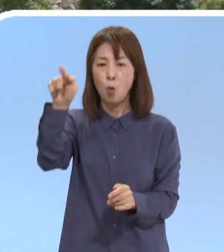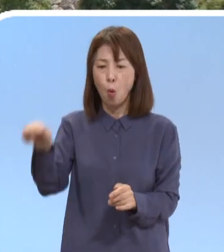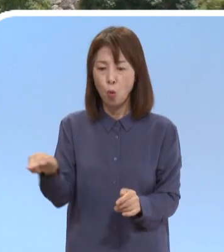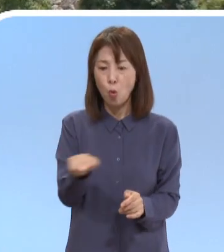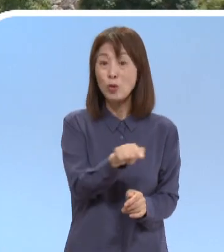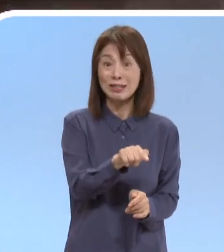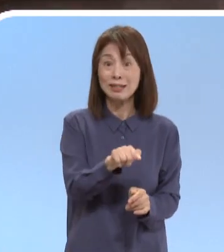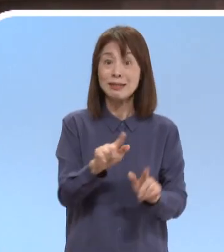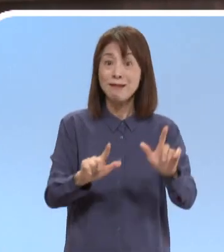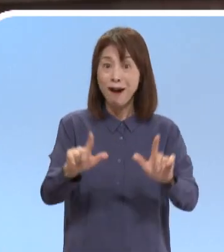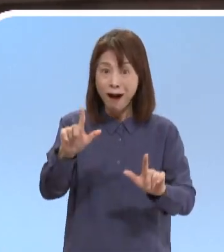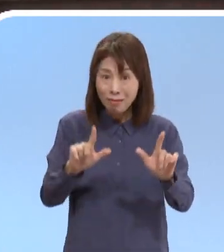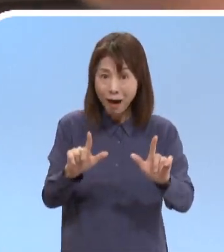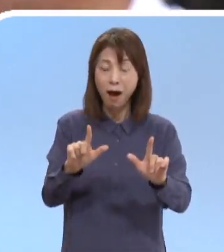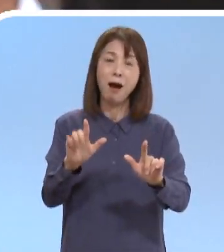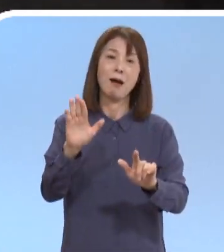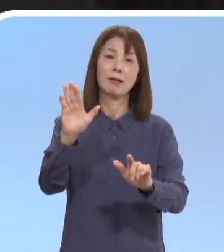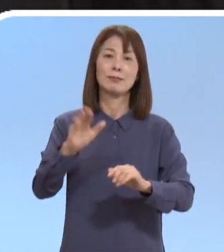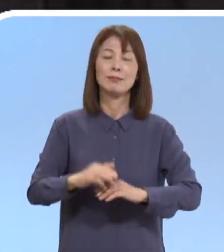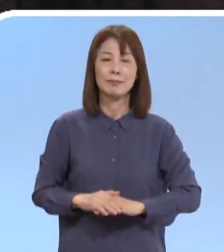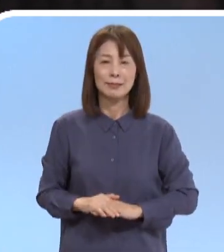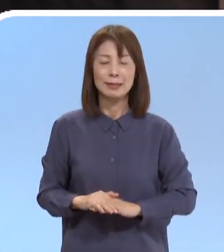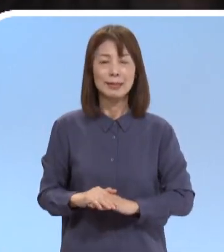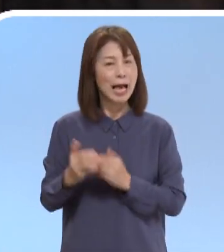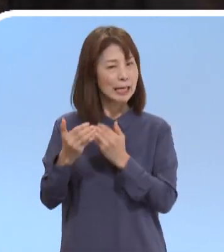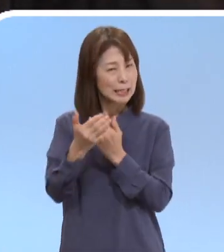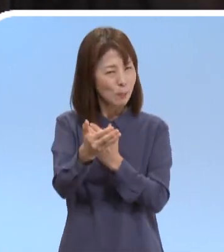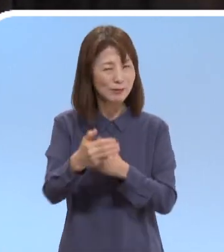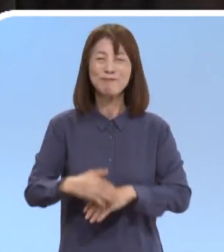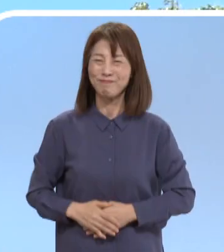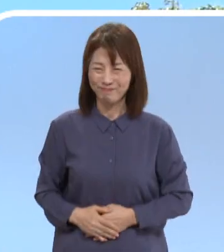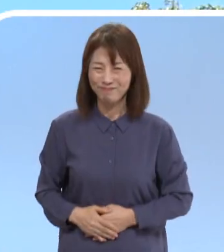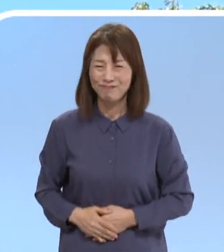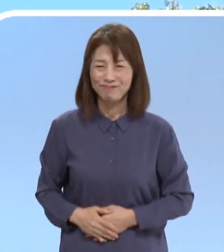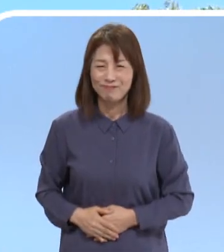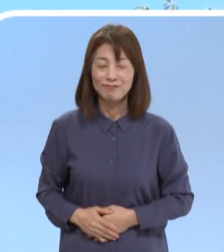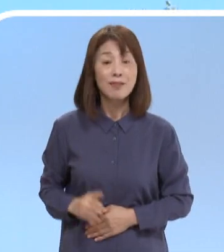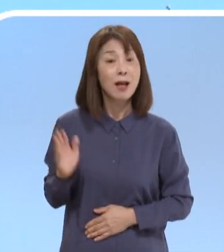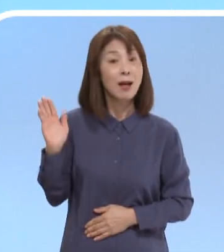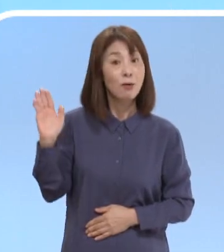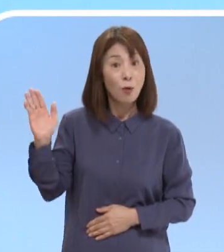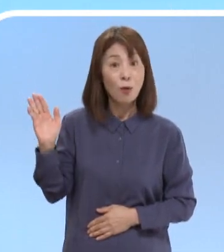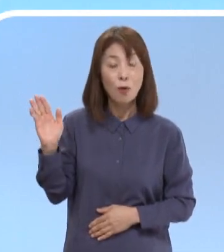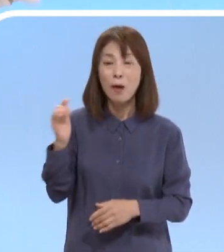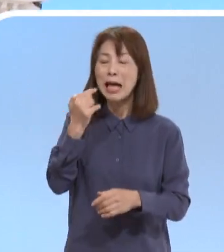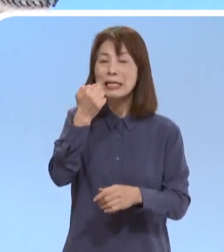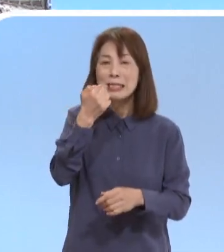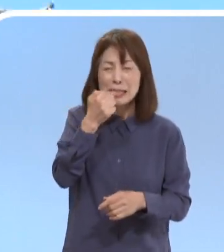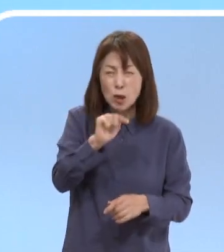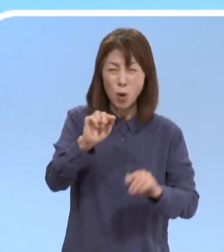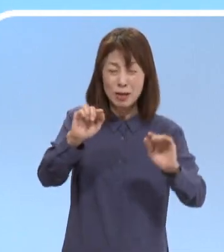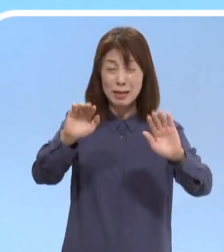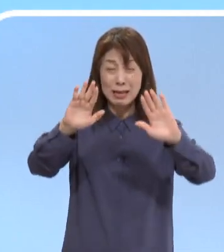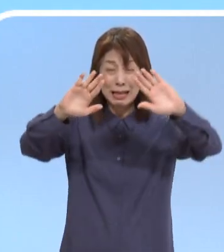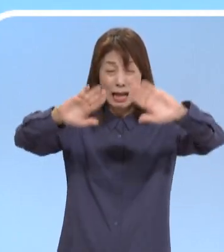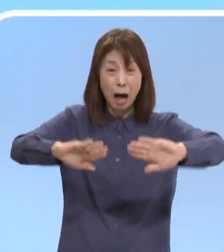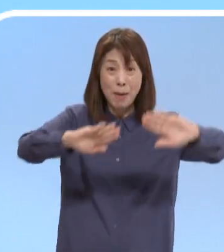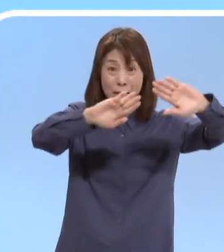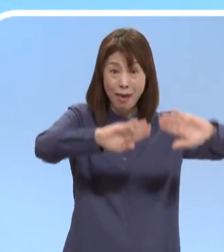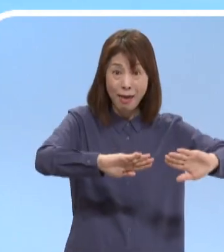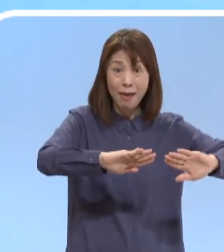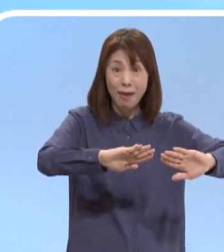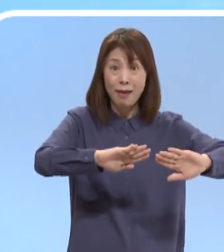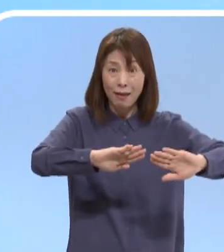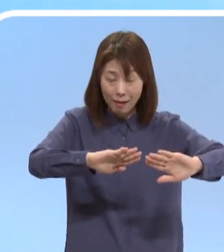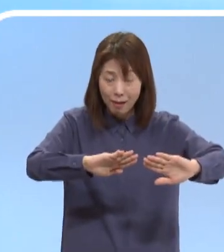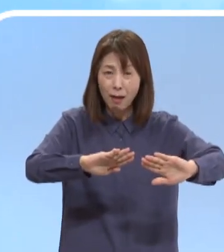ど、いきなりここでクイズですけど、お城が白漆喰で塗られてますけど、